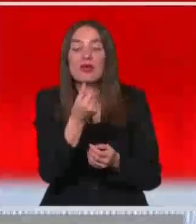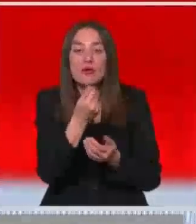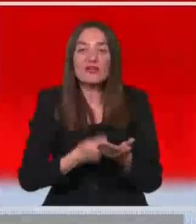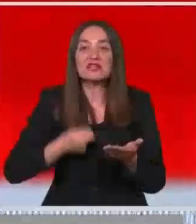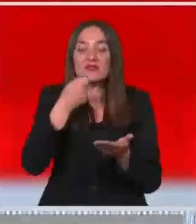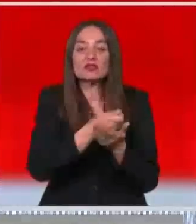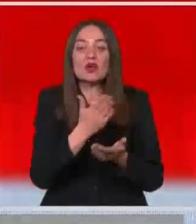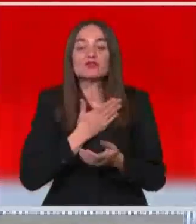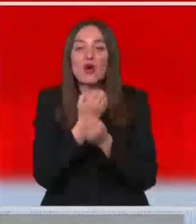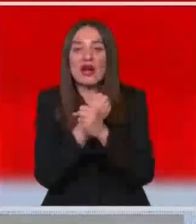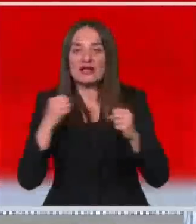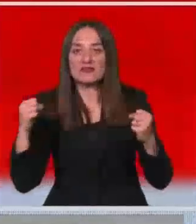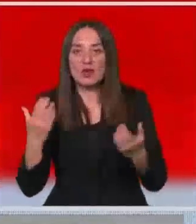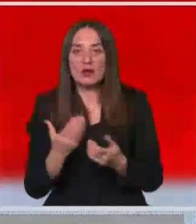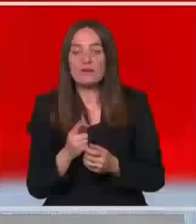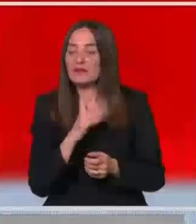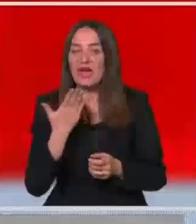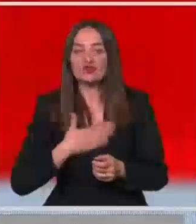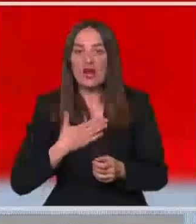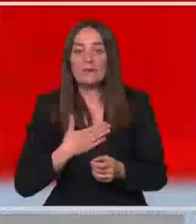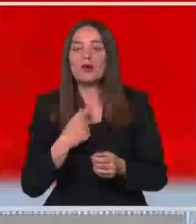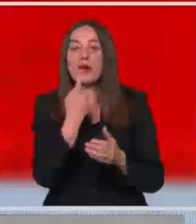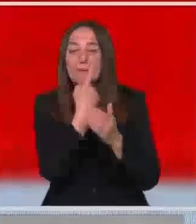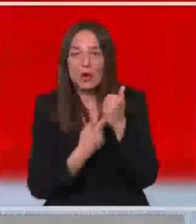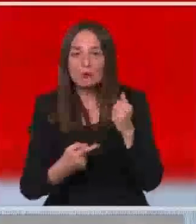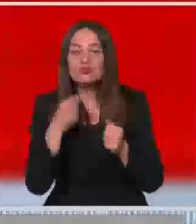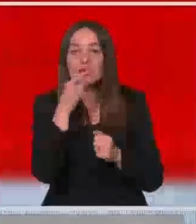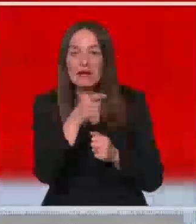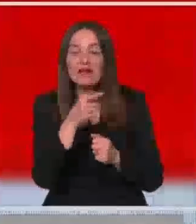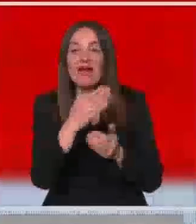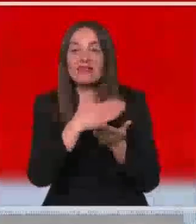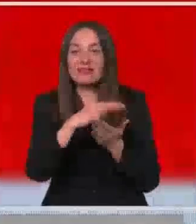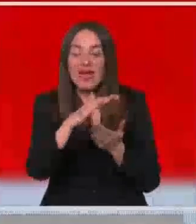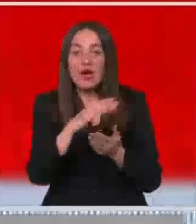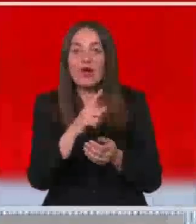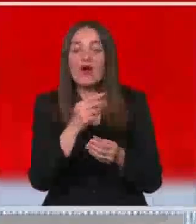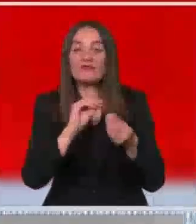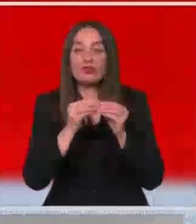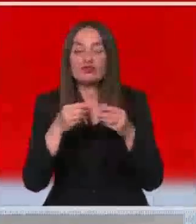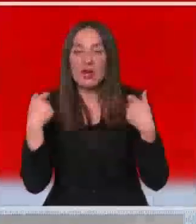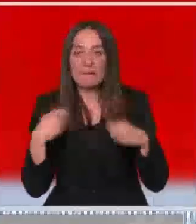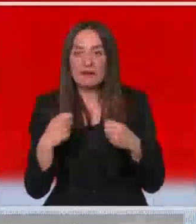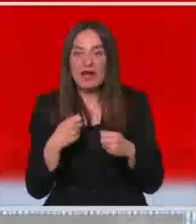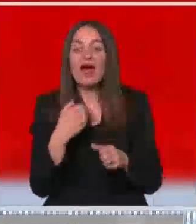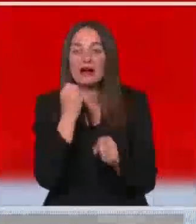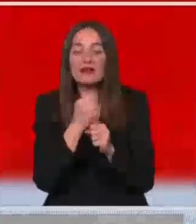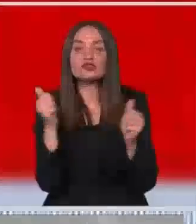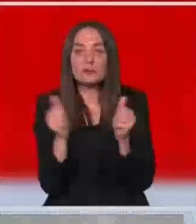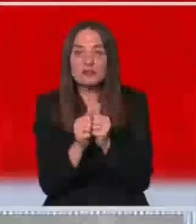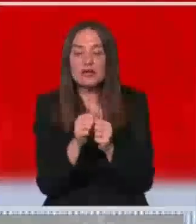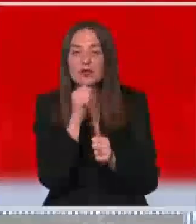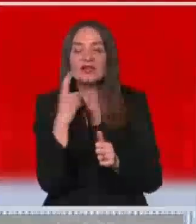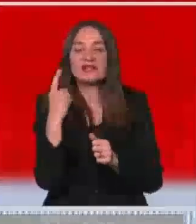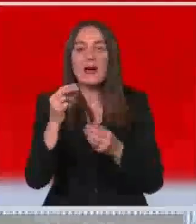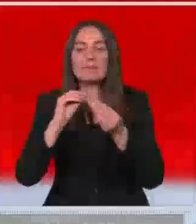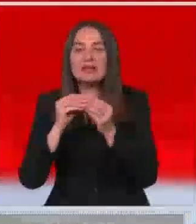investiraju u svoj razvoj. Dakle, ne želimo da propustimo taj deo tržišta kapitala i radit ćemo zajedno i sa